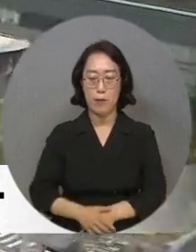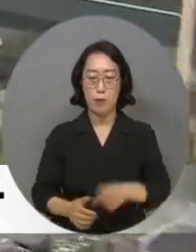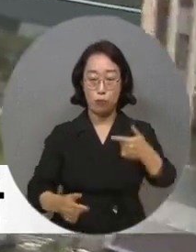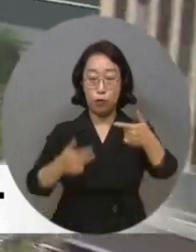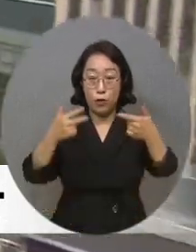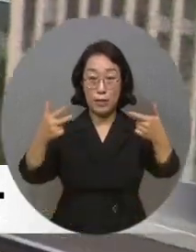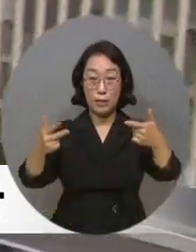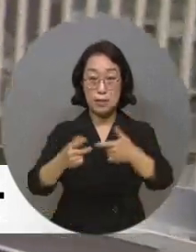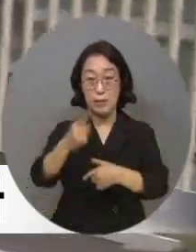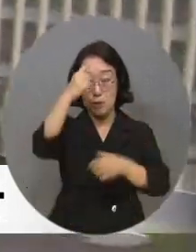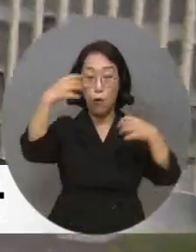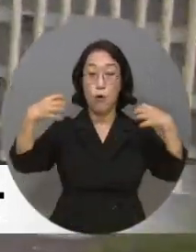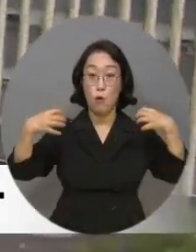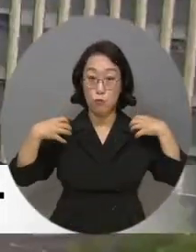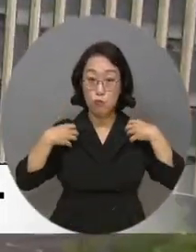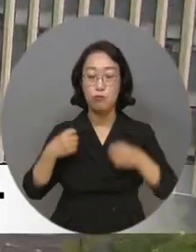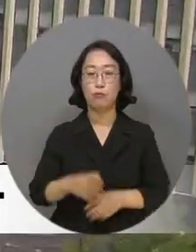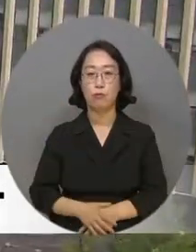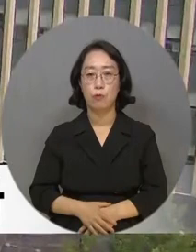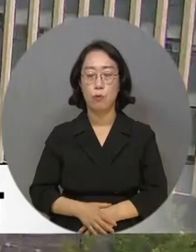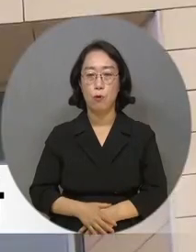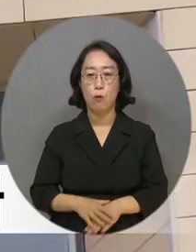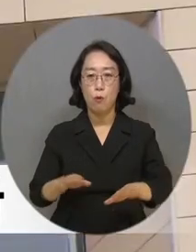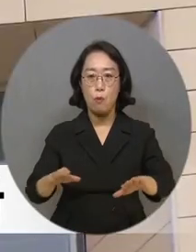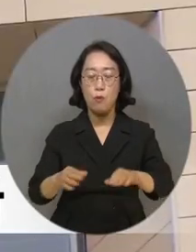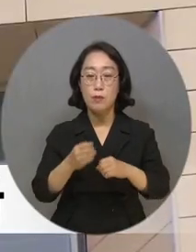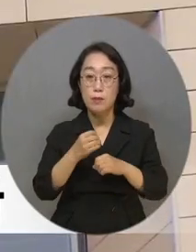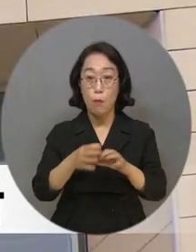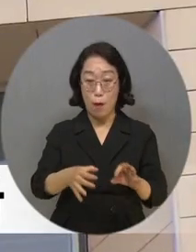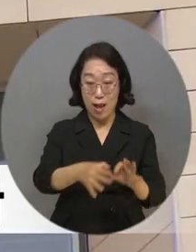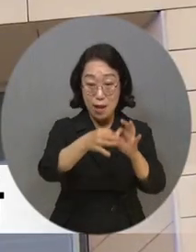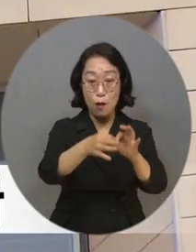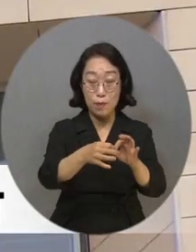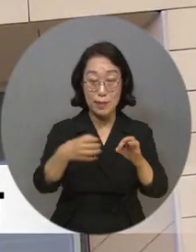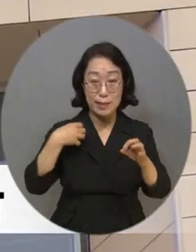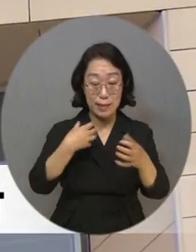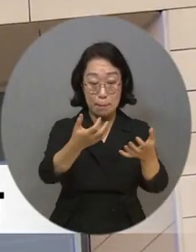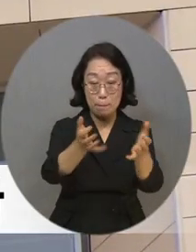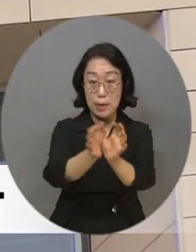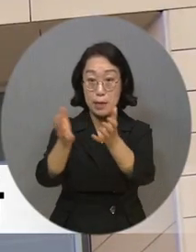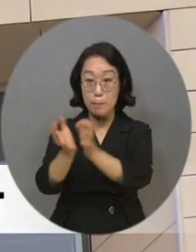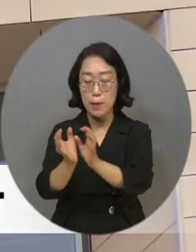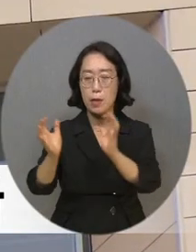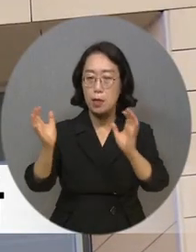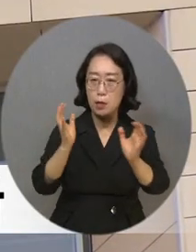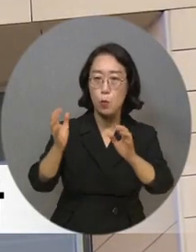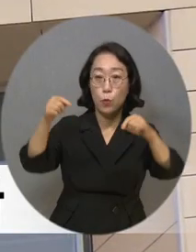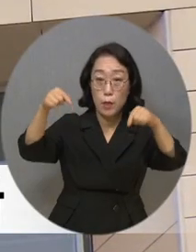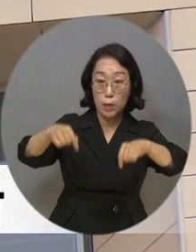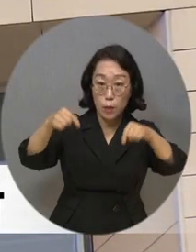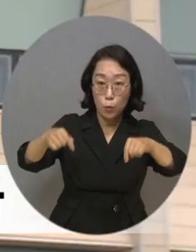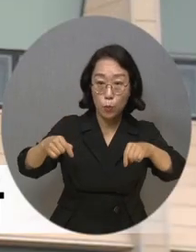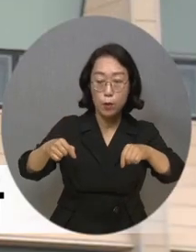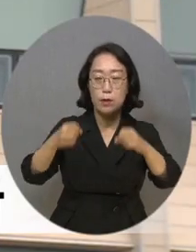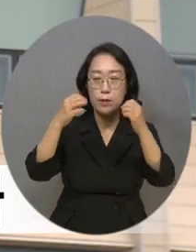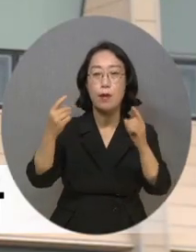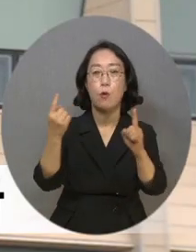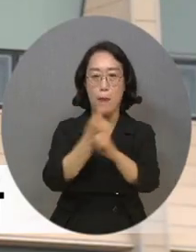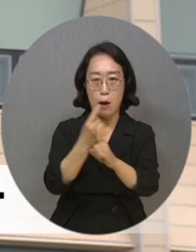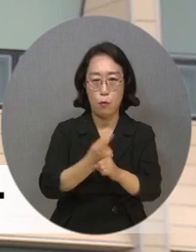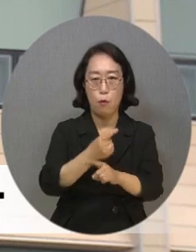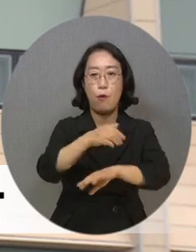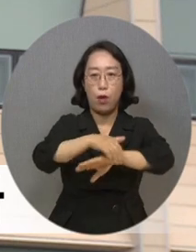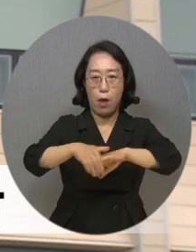7일 행정안전부는 올해 초부터 신분증 소관 부처들과 협의해 국가신분증 운영표준안을 마련했다고